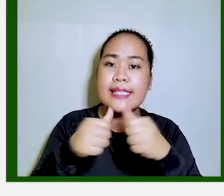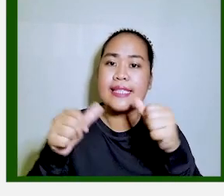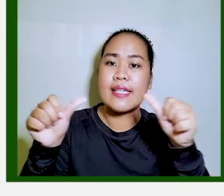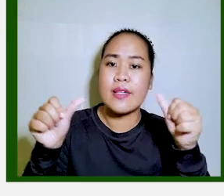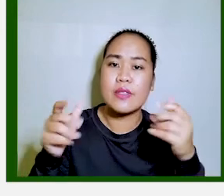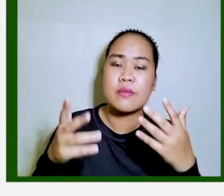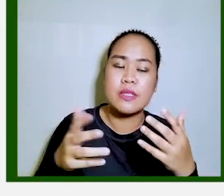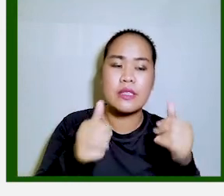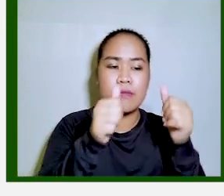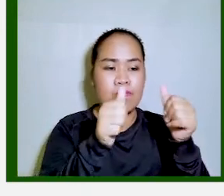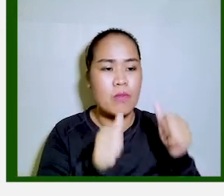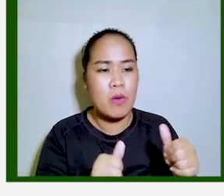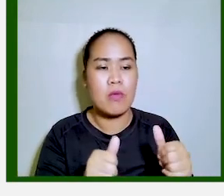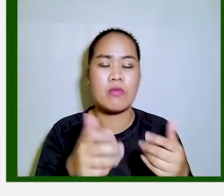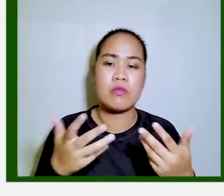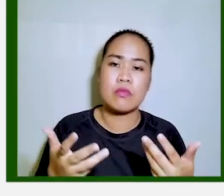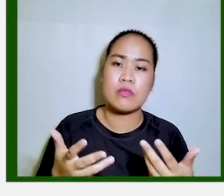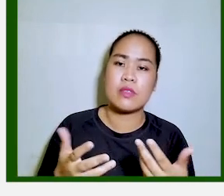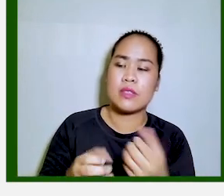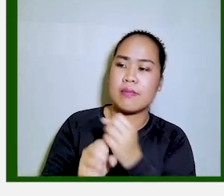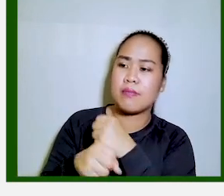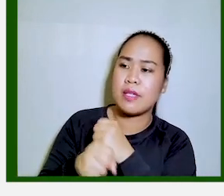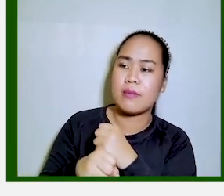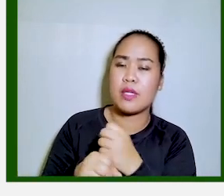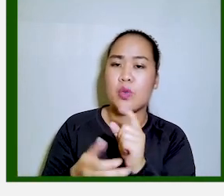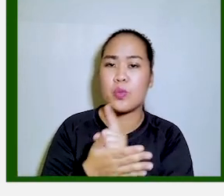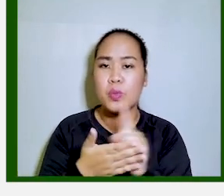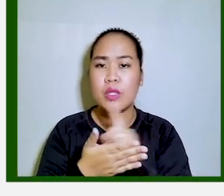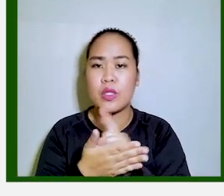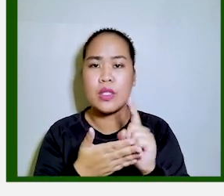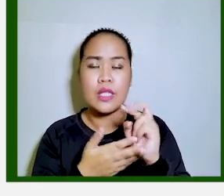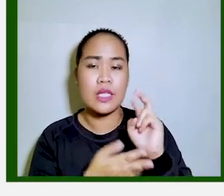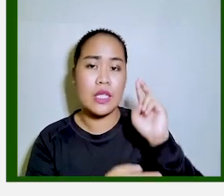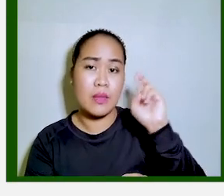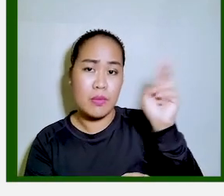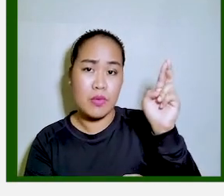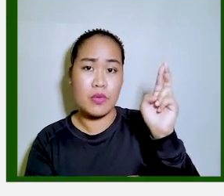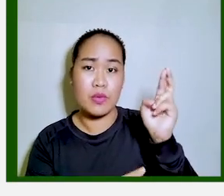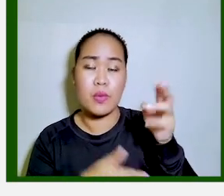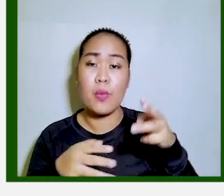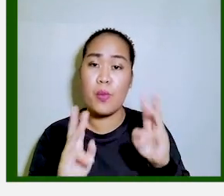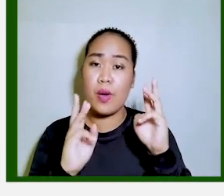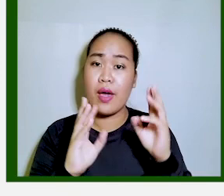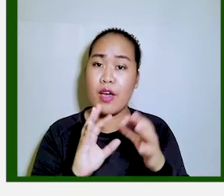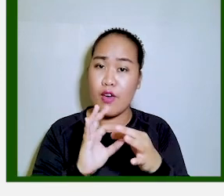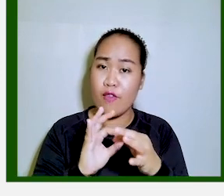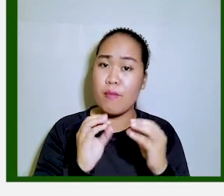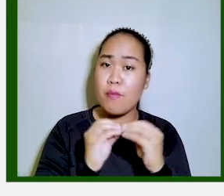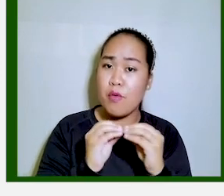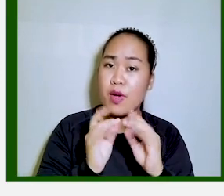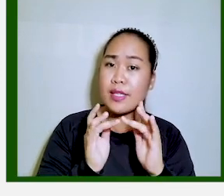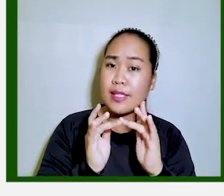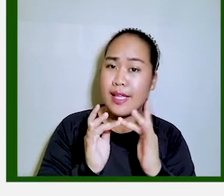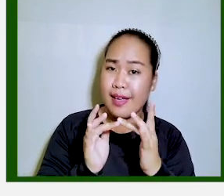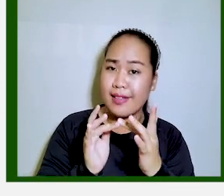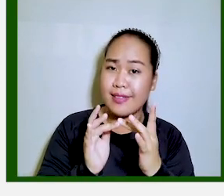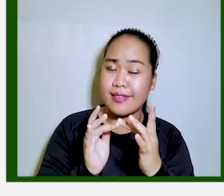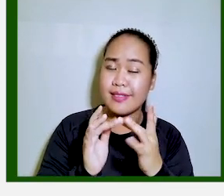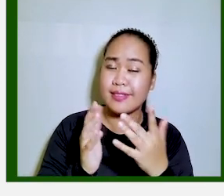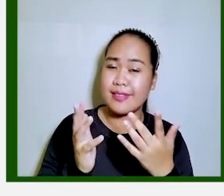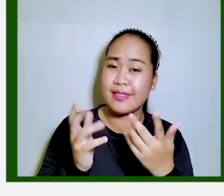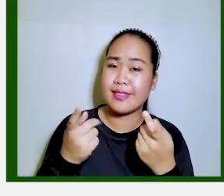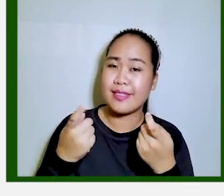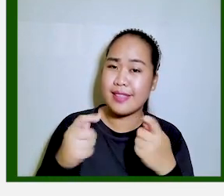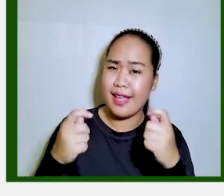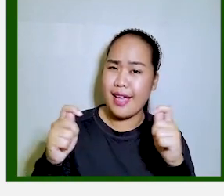mga posts natin, itong paggawa namin ng weekly reports, no, this is our way of going digital. No? We are trying to go